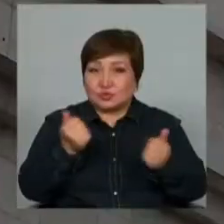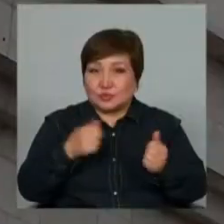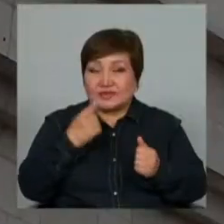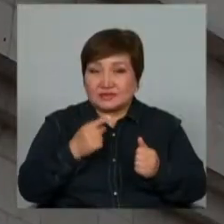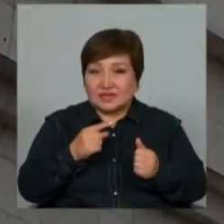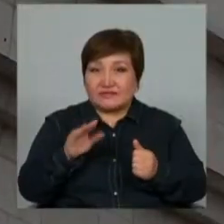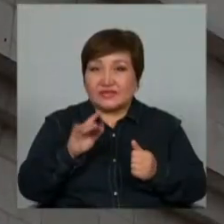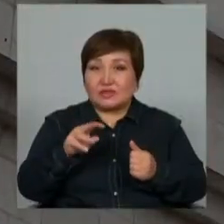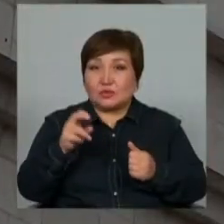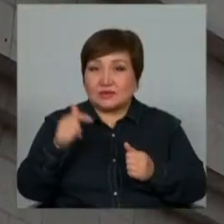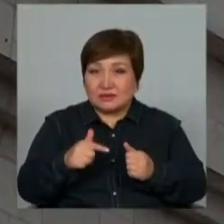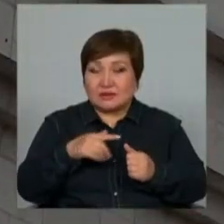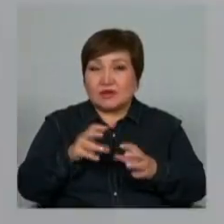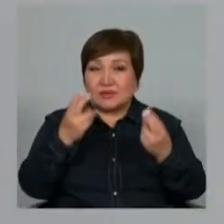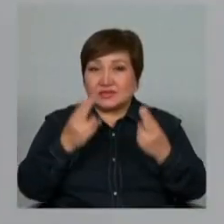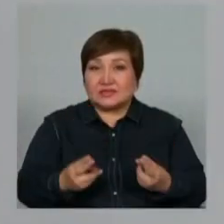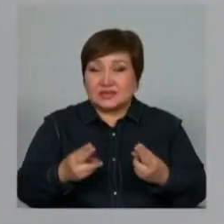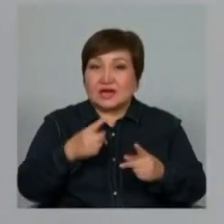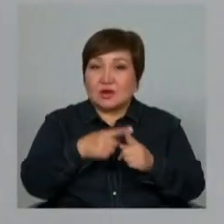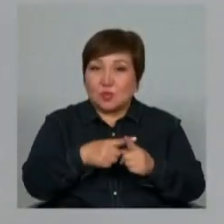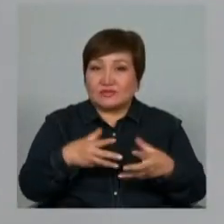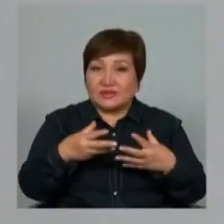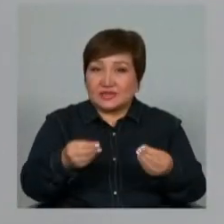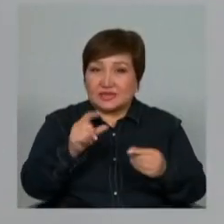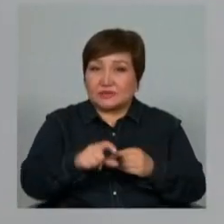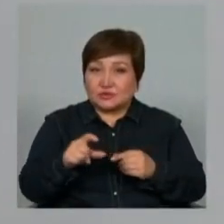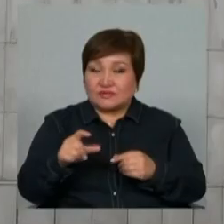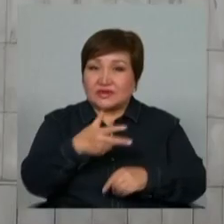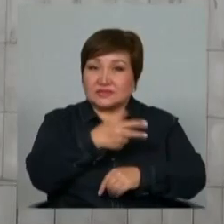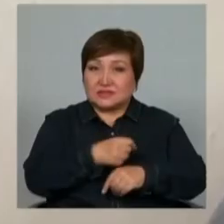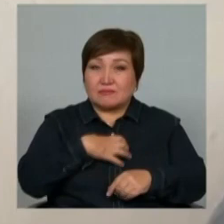Адам денсаулығына оң әсерін тигізсе, вакцинаның маңызы зор, деп түсіндірді.